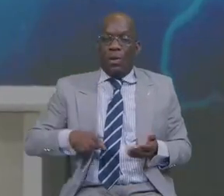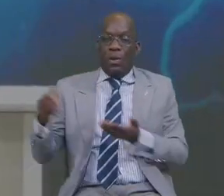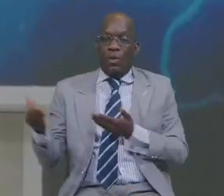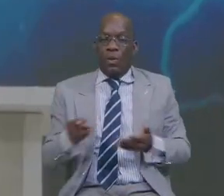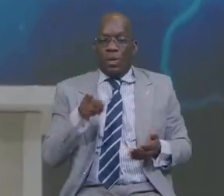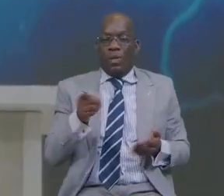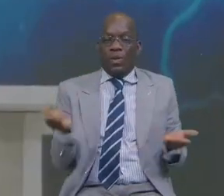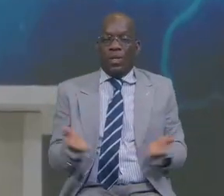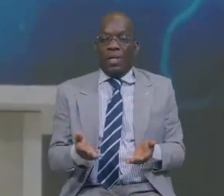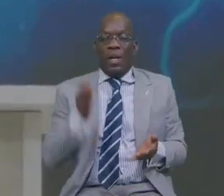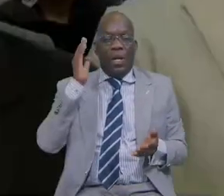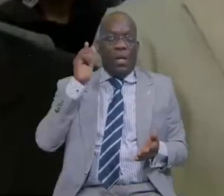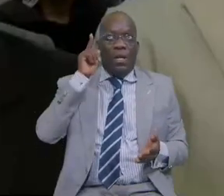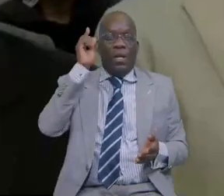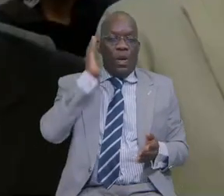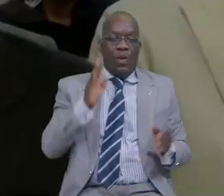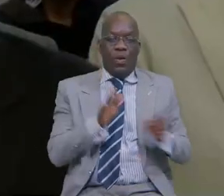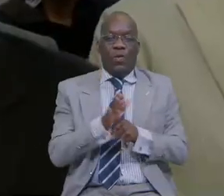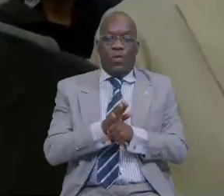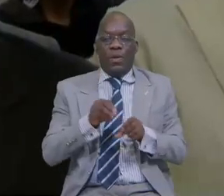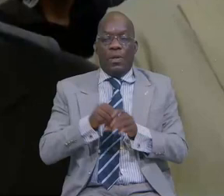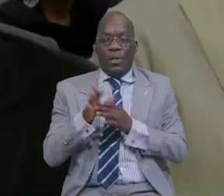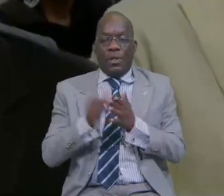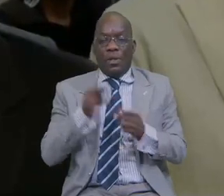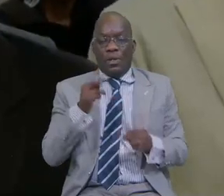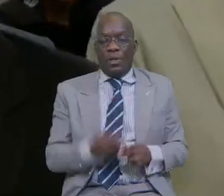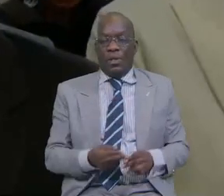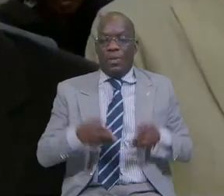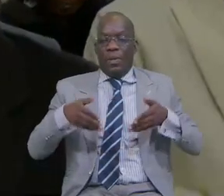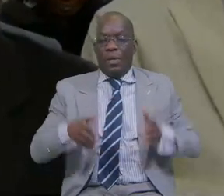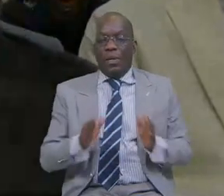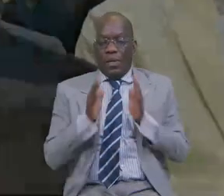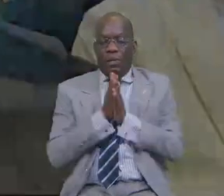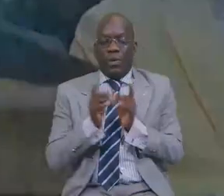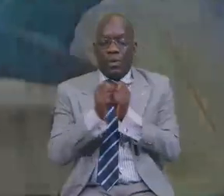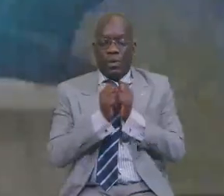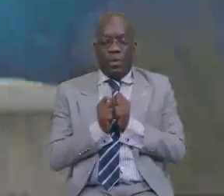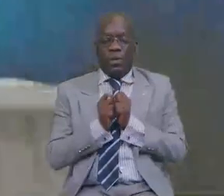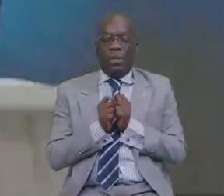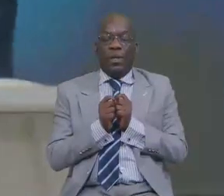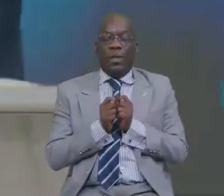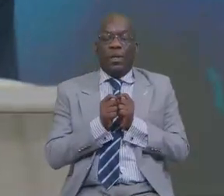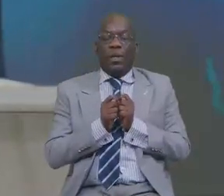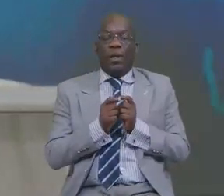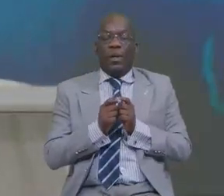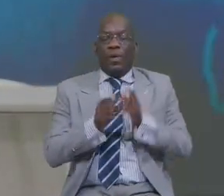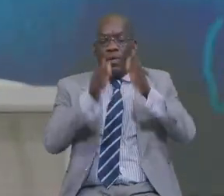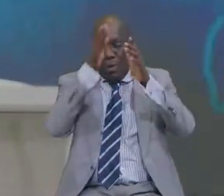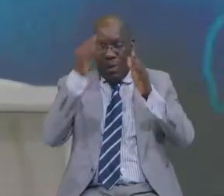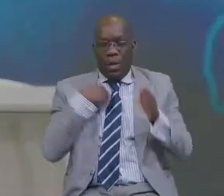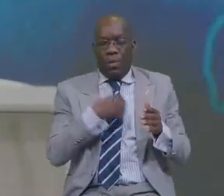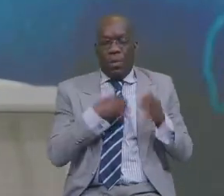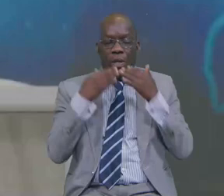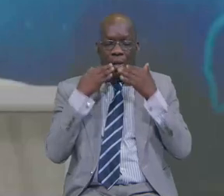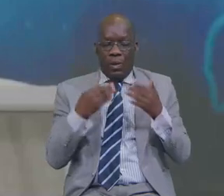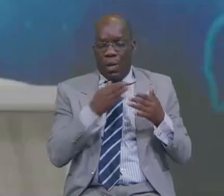ici, qu'il accomplisse au nom de Jésus. Prions ensemble. Père, nous te remercions, nous bénissons ton